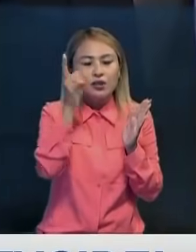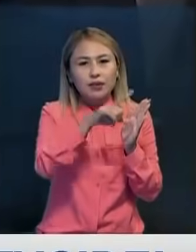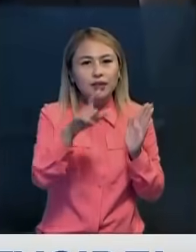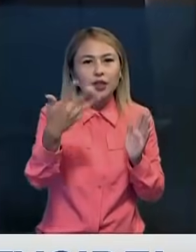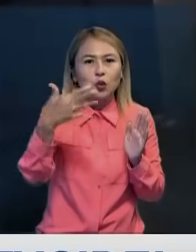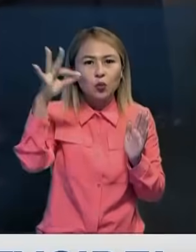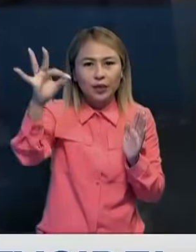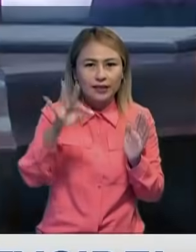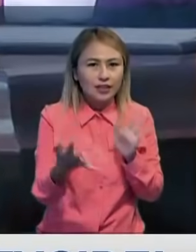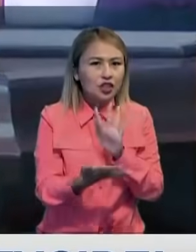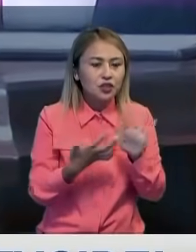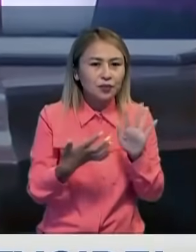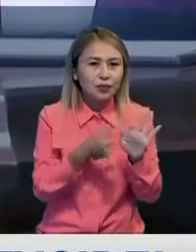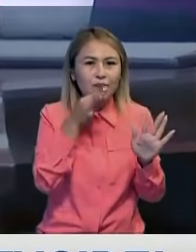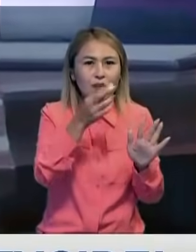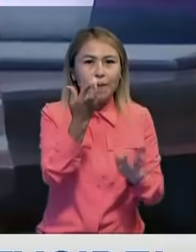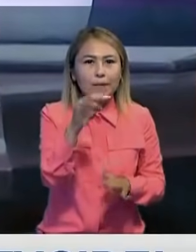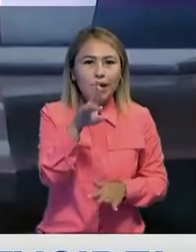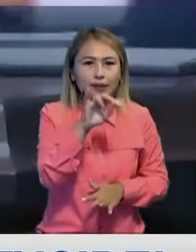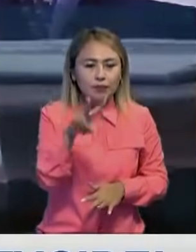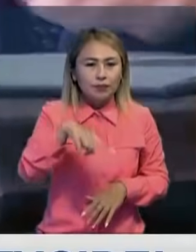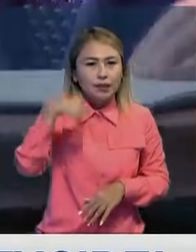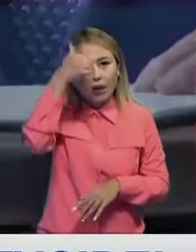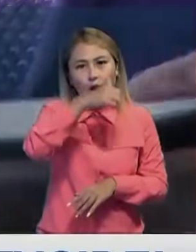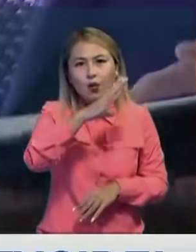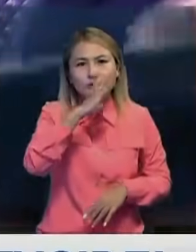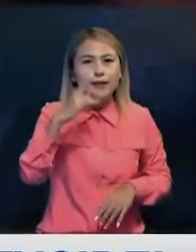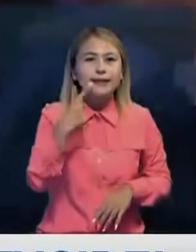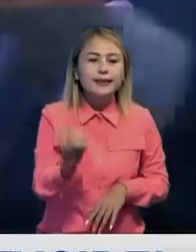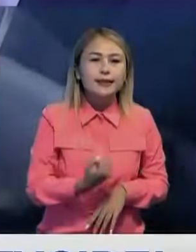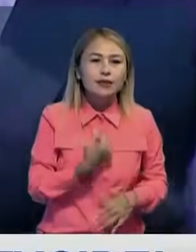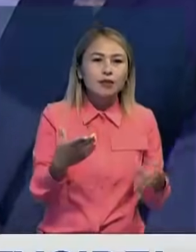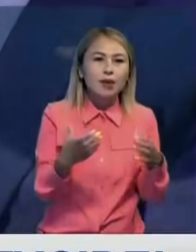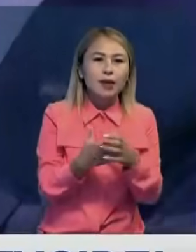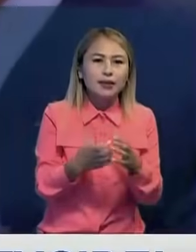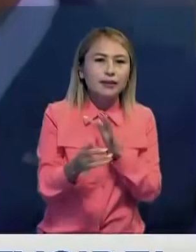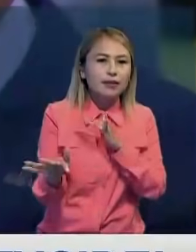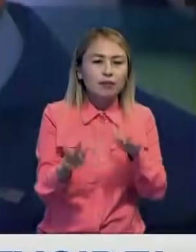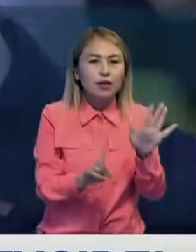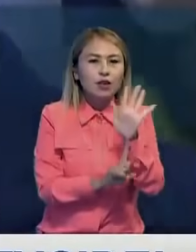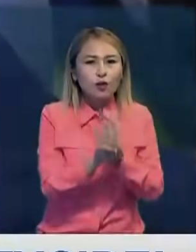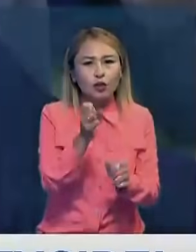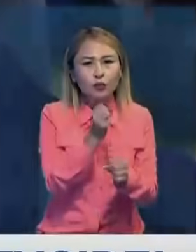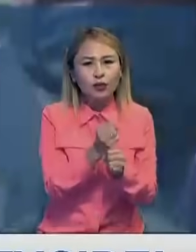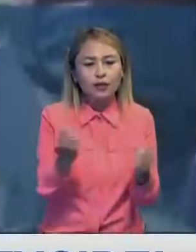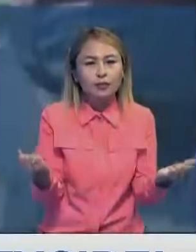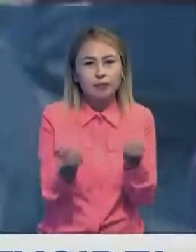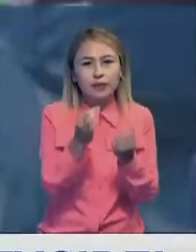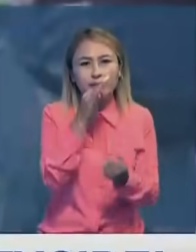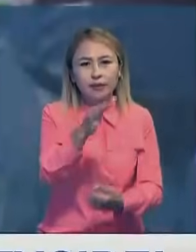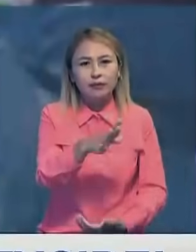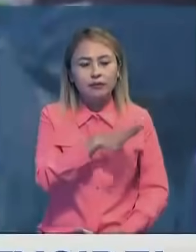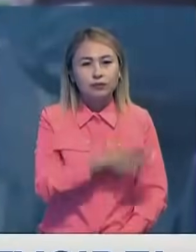ақш азаматтарының 50%-ке жетпейтін бөлігі Байденнің биыл Ауғанстандағы әскери және дипломатиялық істі басқарғанын